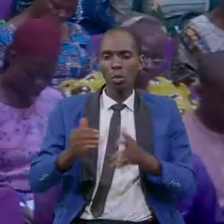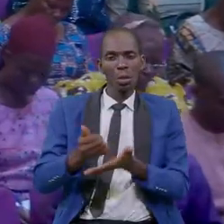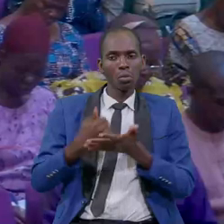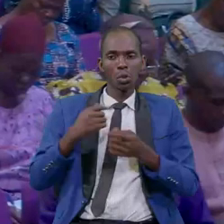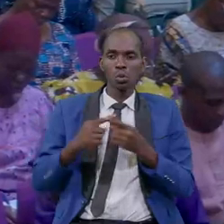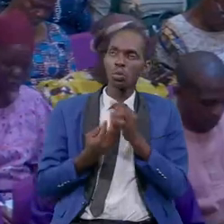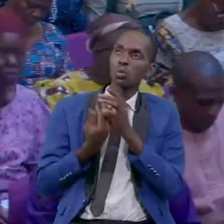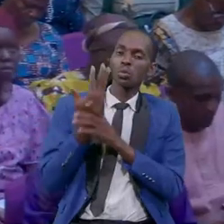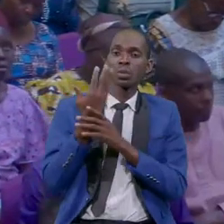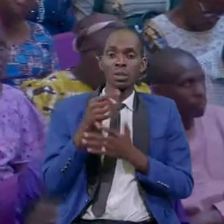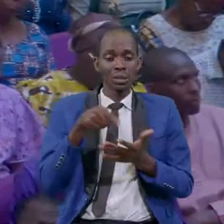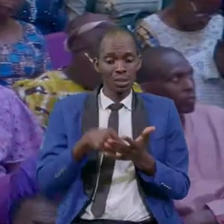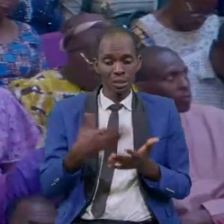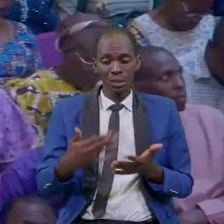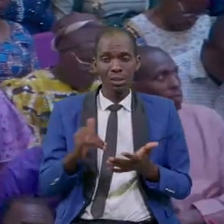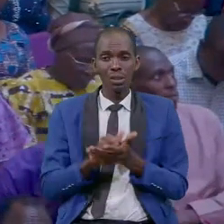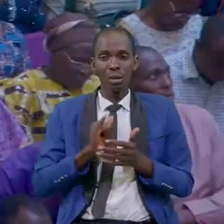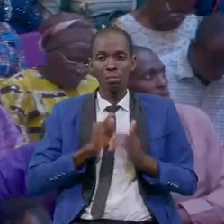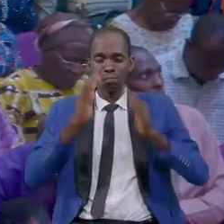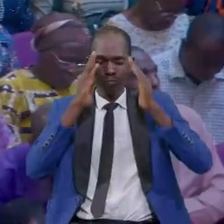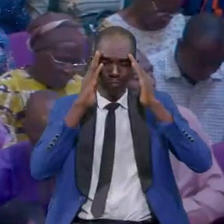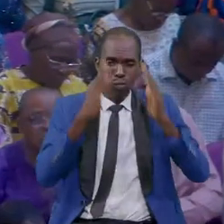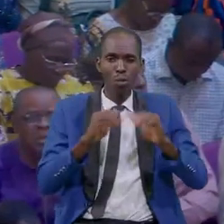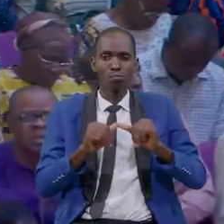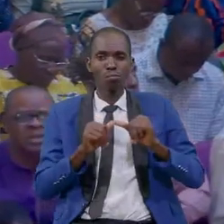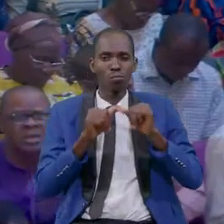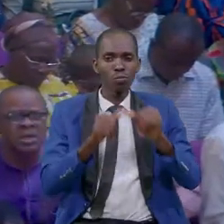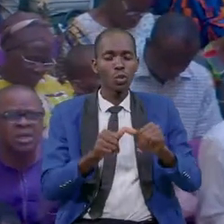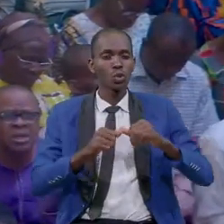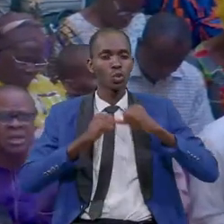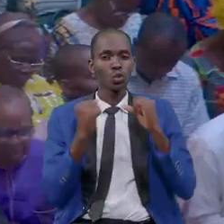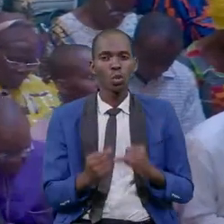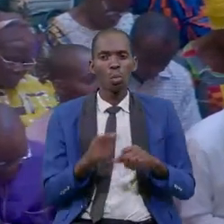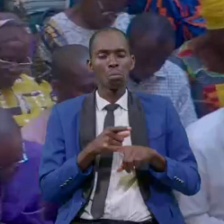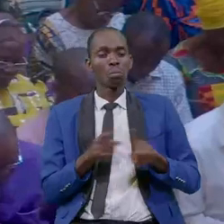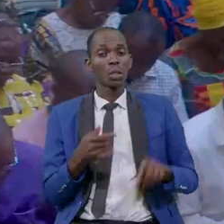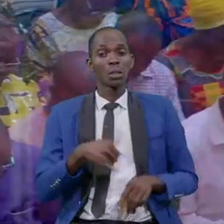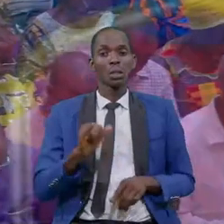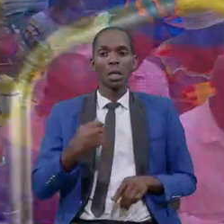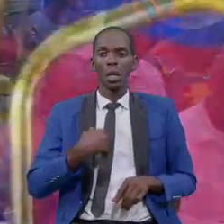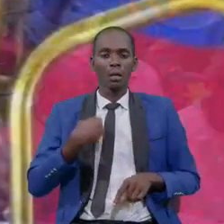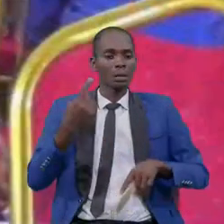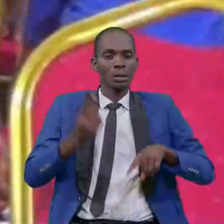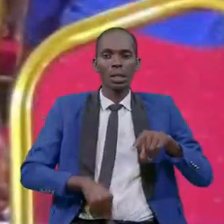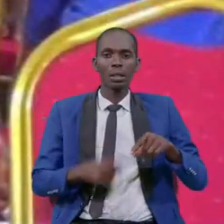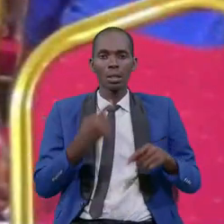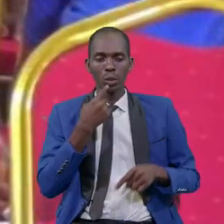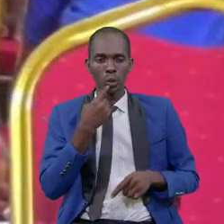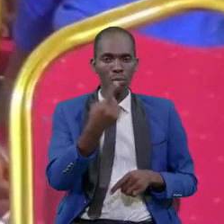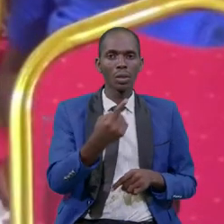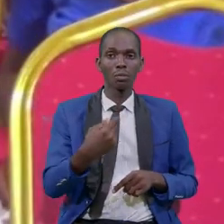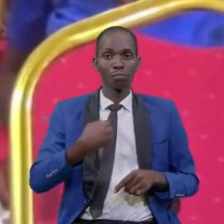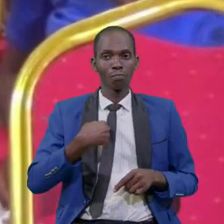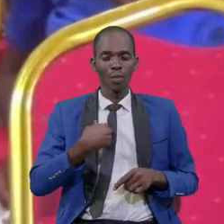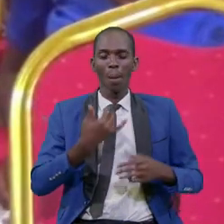aller en avant? Y a-t-il des choses que je fasse? Et cependant, je ne peux pas